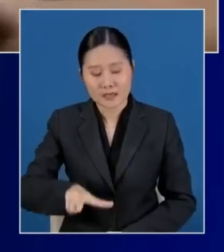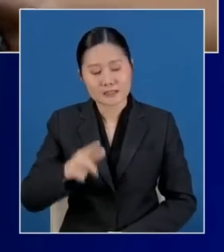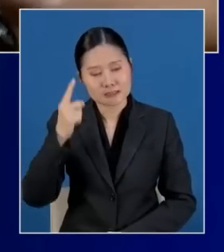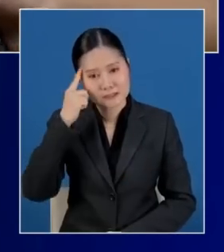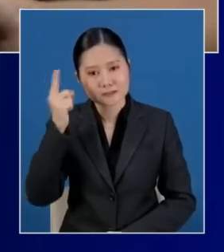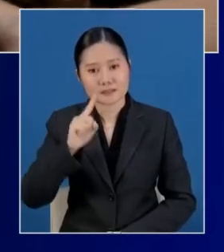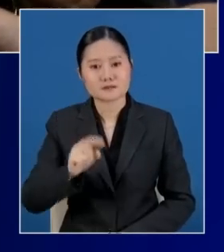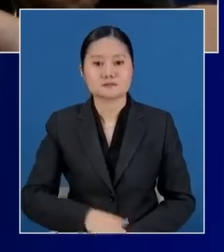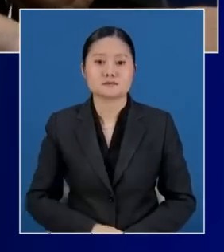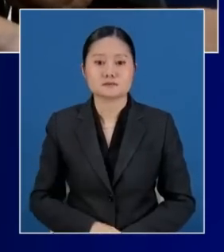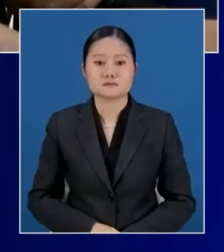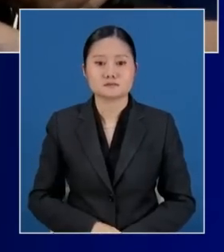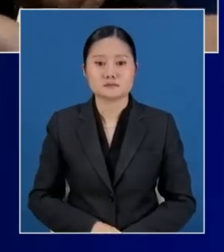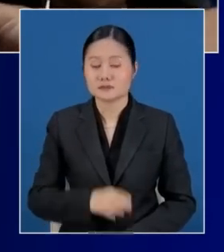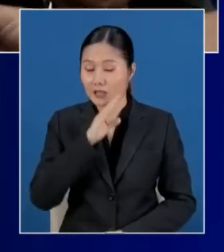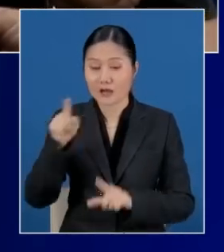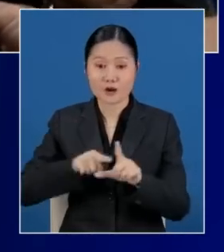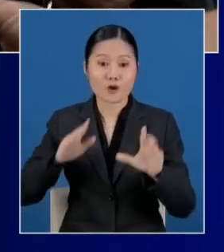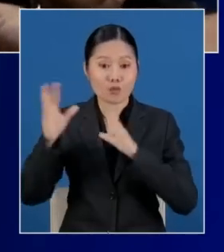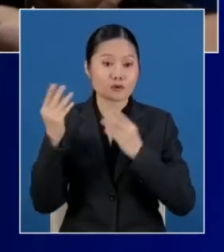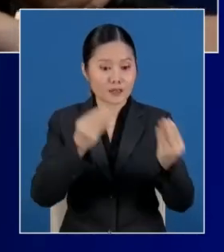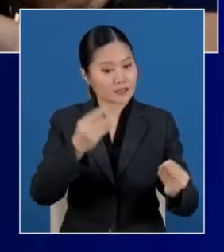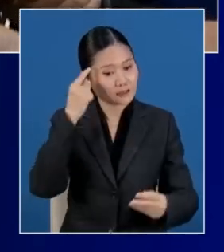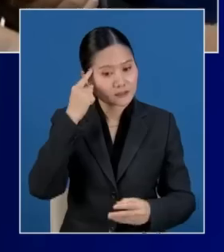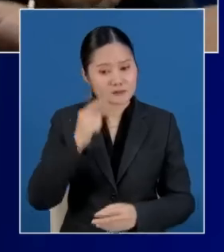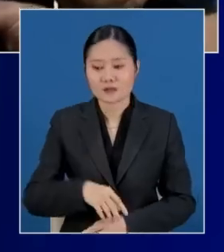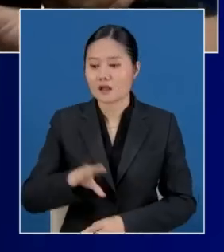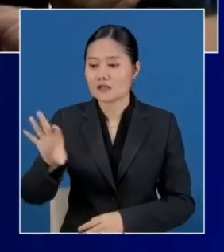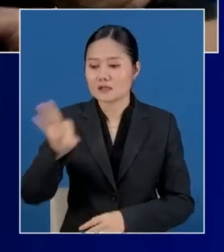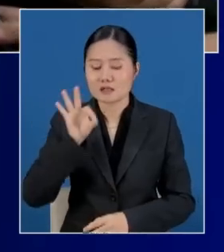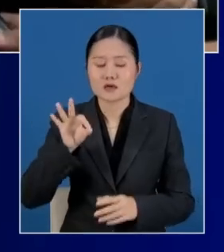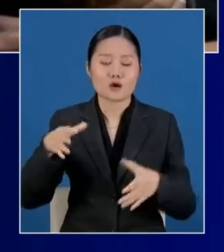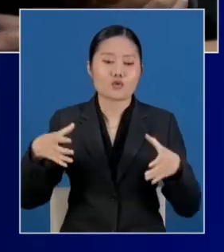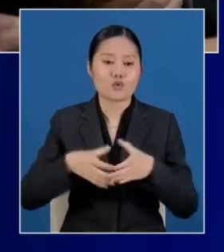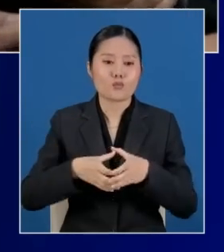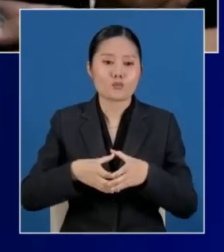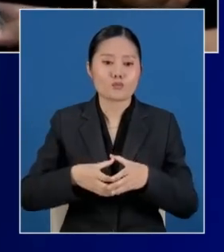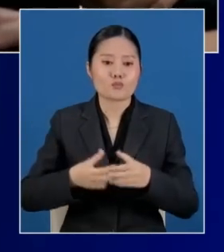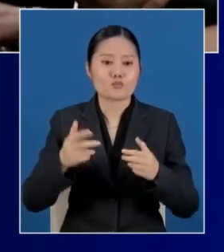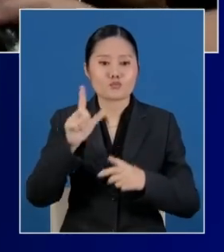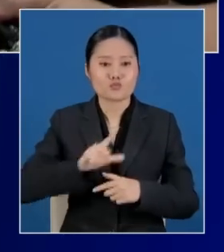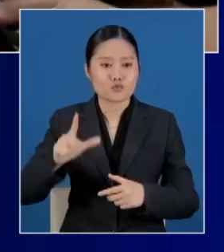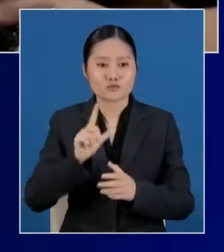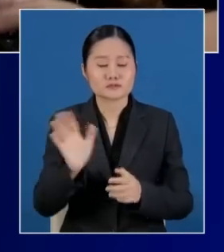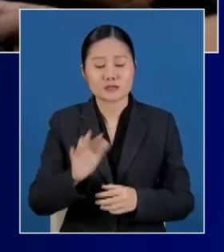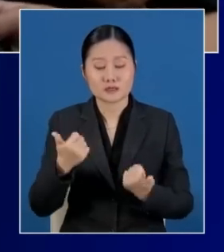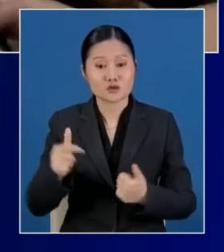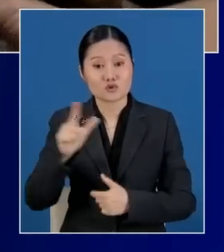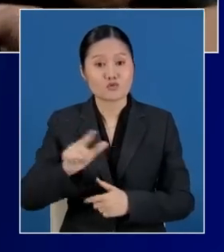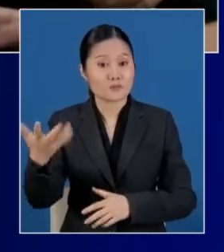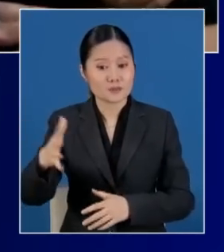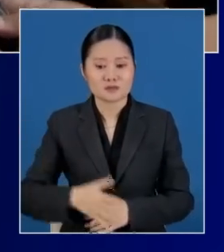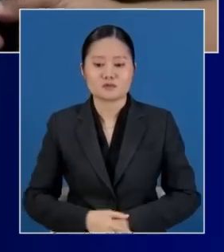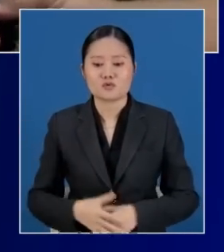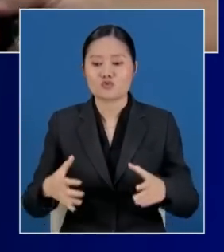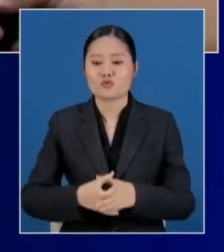ะว่าจะเปิดไพ่ใบไหนถ้าก้าวไกลยอมโหวตให้อาจจะไม่ได้ไปจั่วไพ่ของพรร ค 2ลุงซึ่งเขาบอกไม่ใช่พรรคลุงแล้วแต่คนก็ยังมองกับพรรค